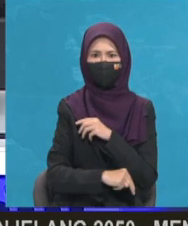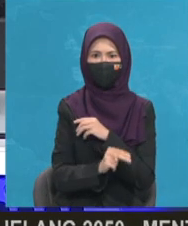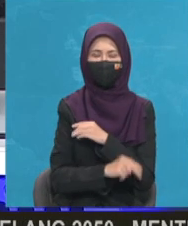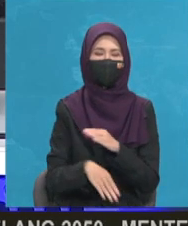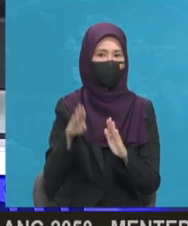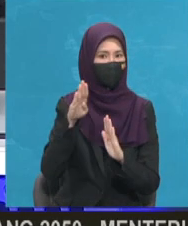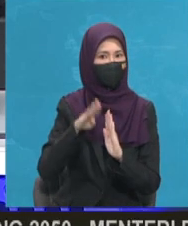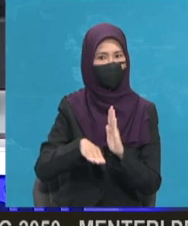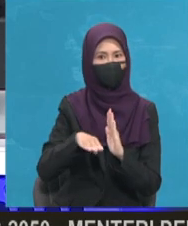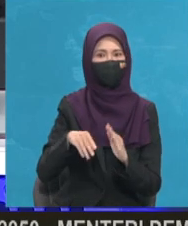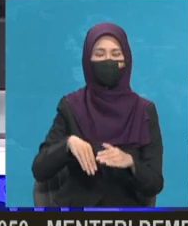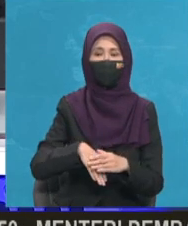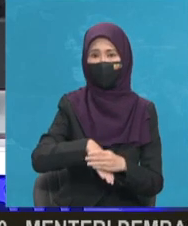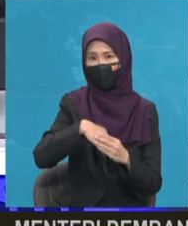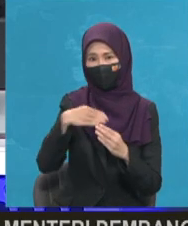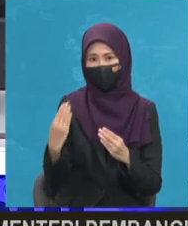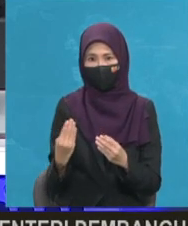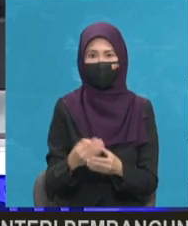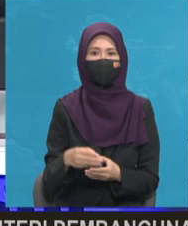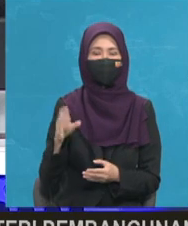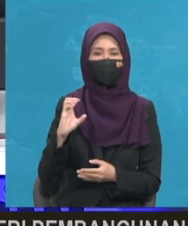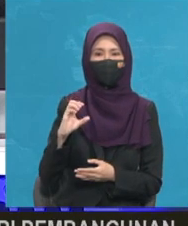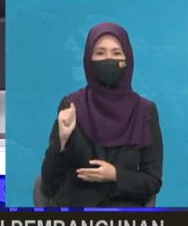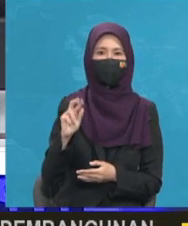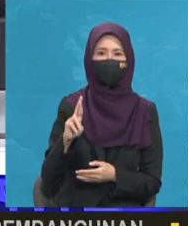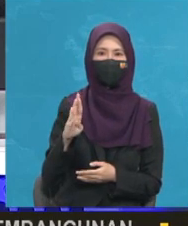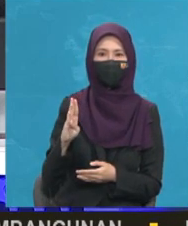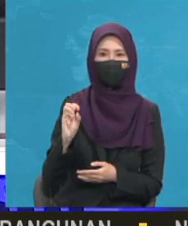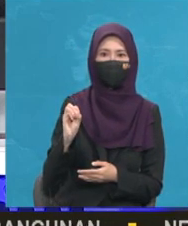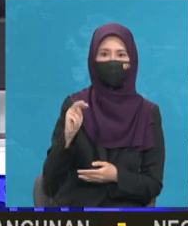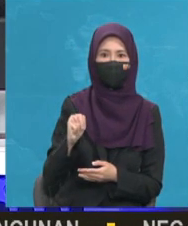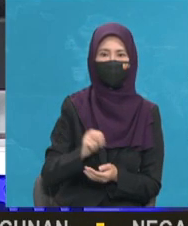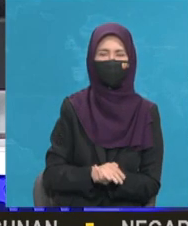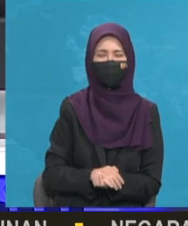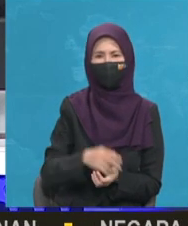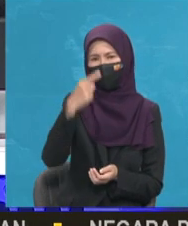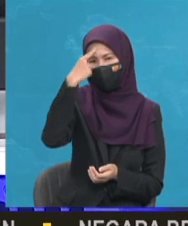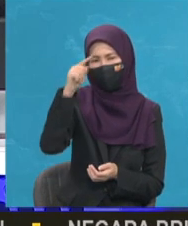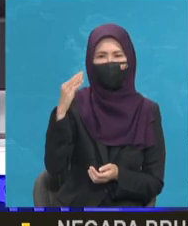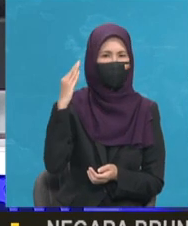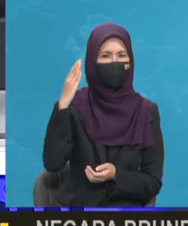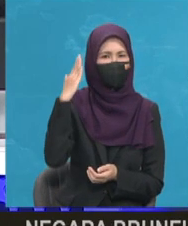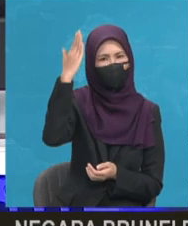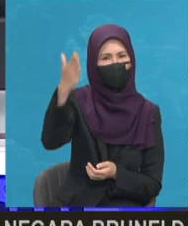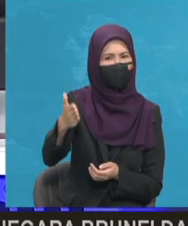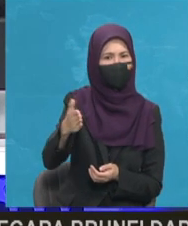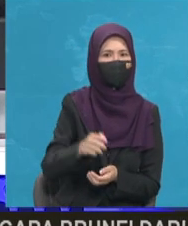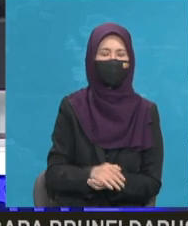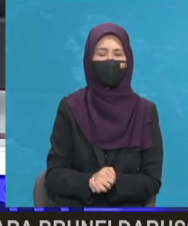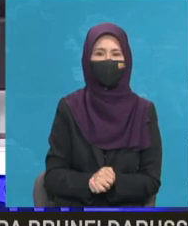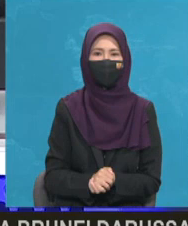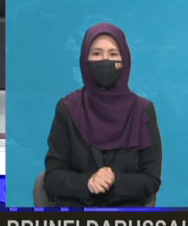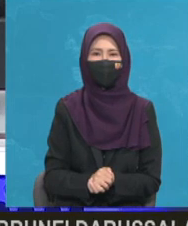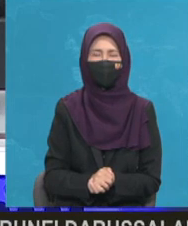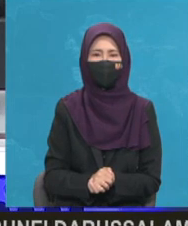pengeluaran karbon dan memberi laluan kepada iklim berdaya tahan bagi masa hadapan yang mampan perkara tersebut dinyatakan